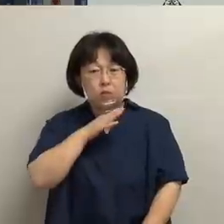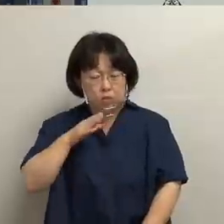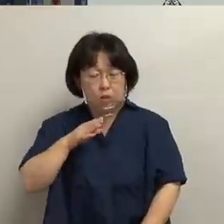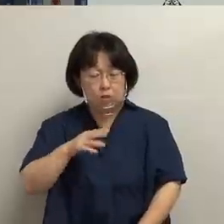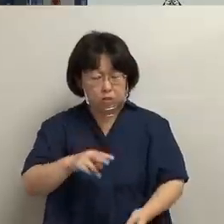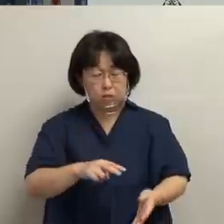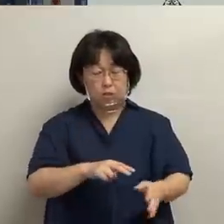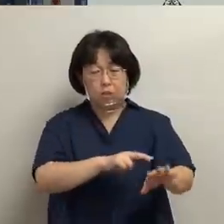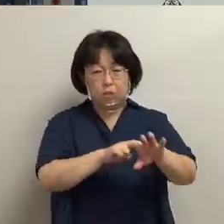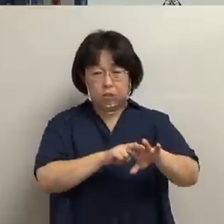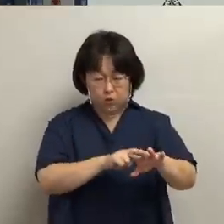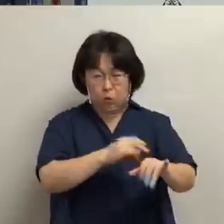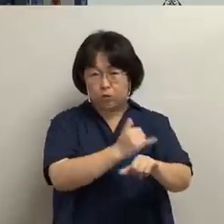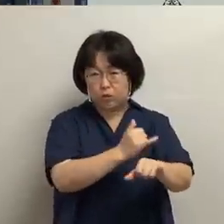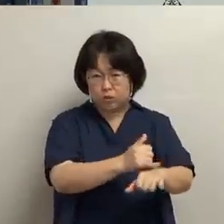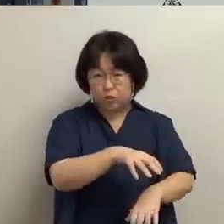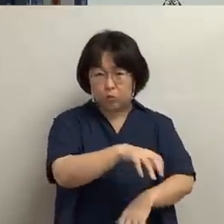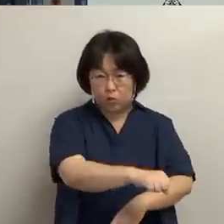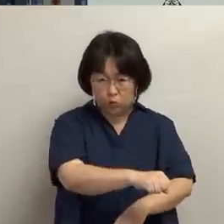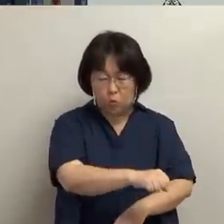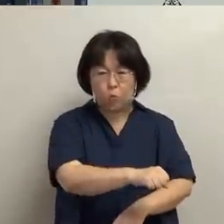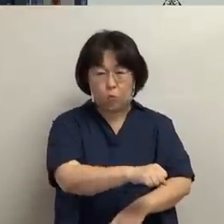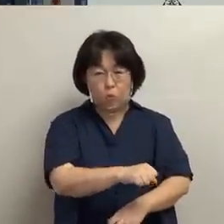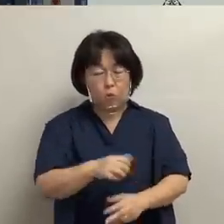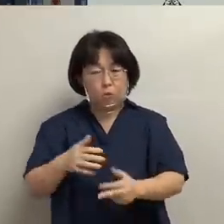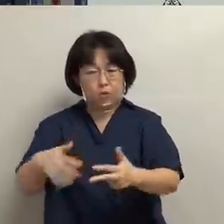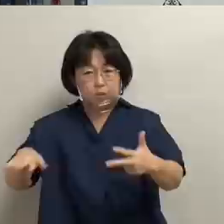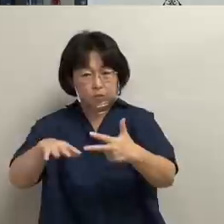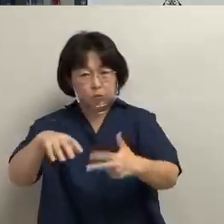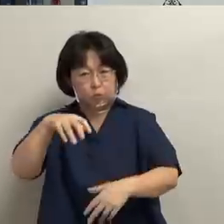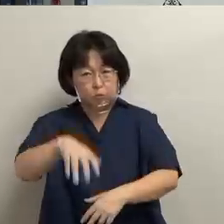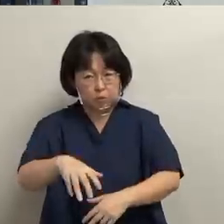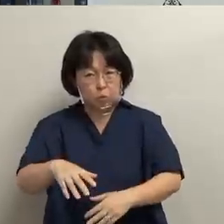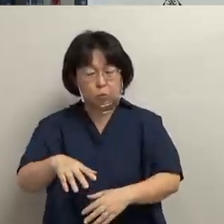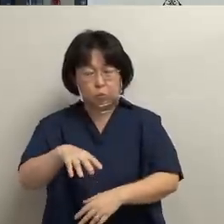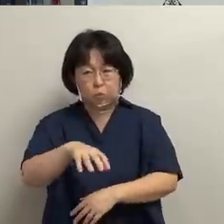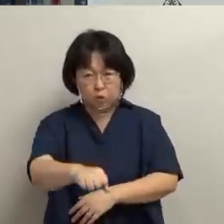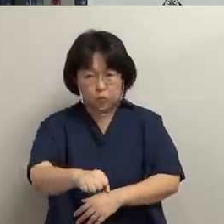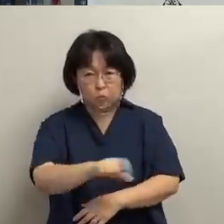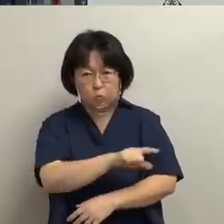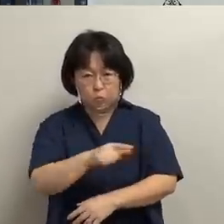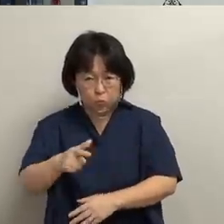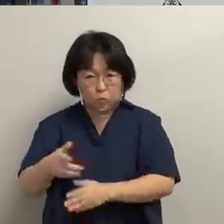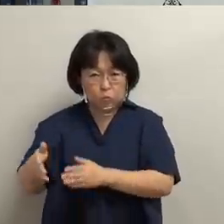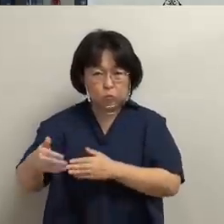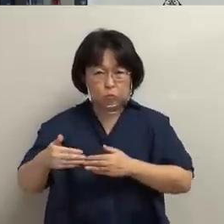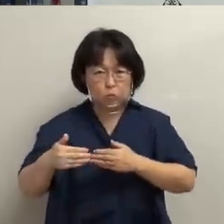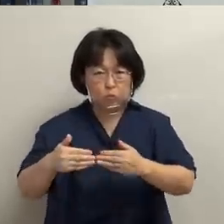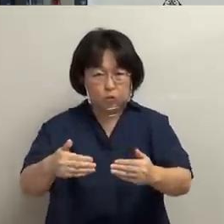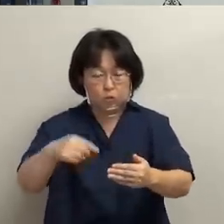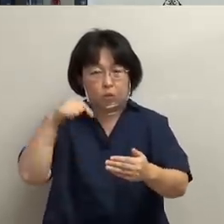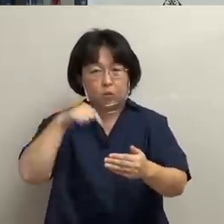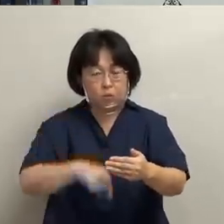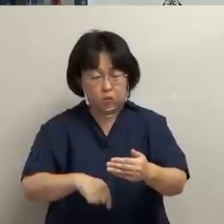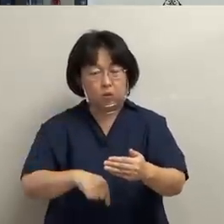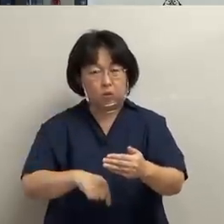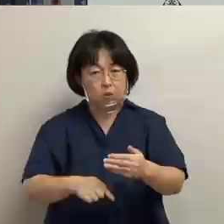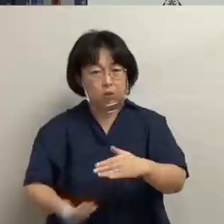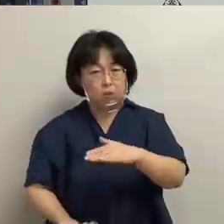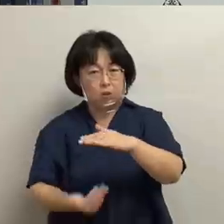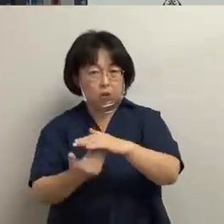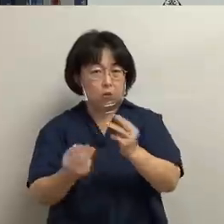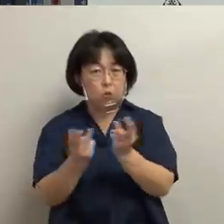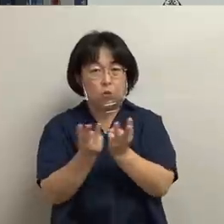確保あるいはその雪施設の確保ドットを進める中でですね現状ようにおいては最大規模